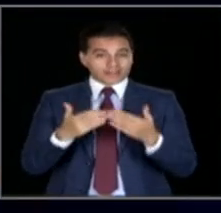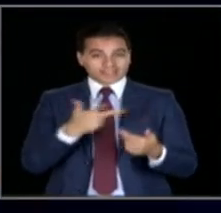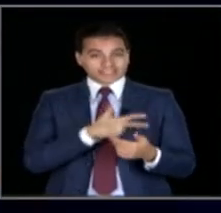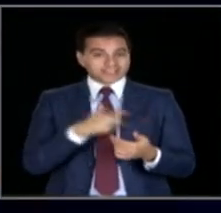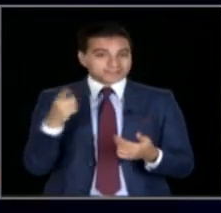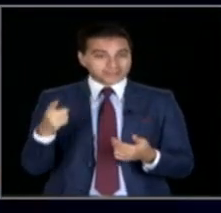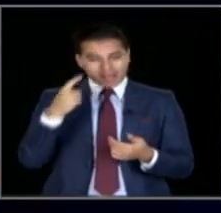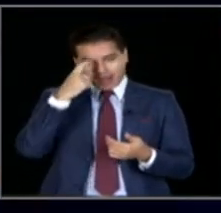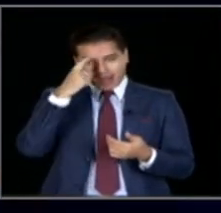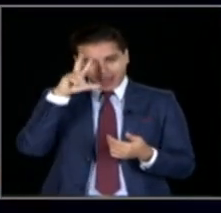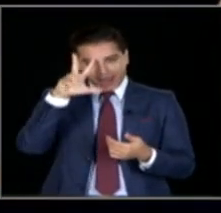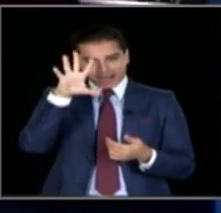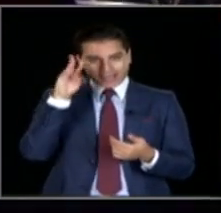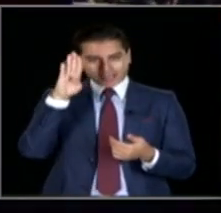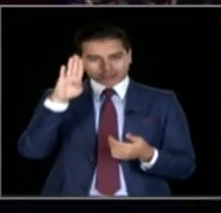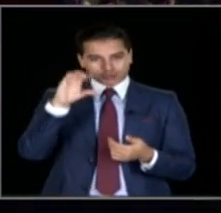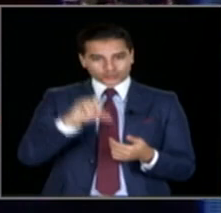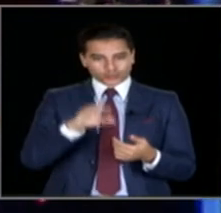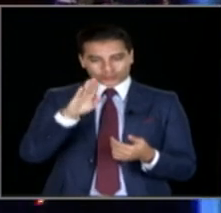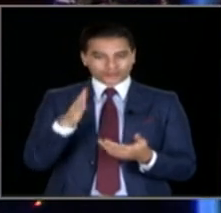فريق الهكسوس.